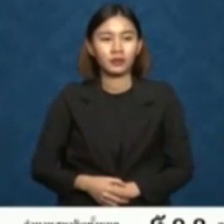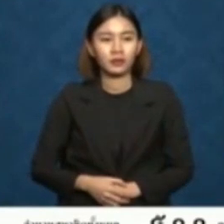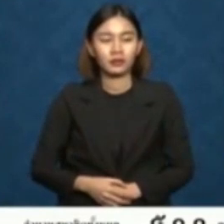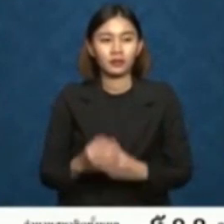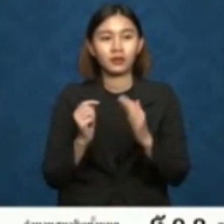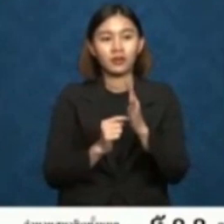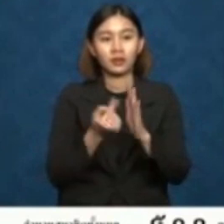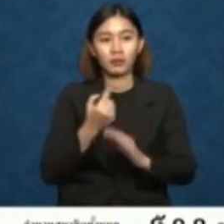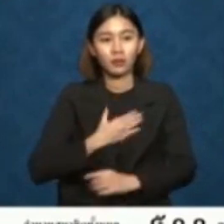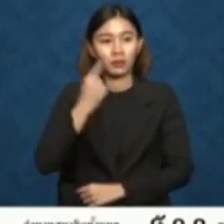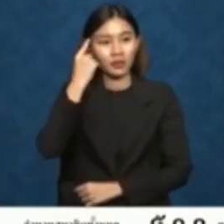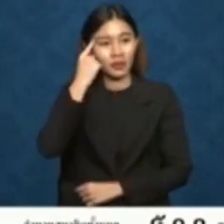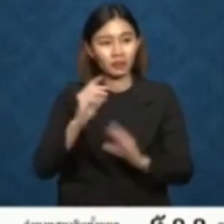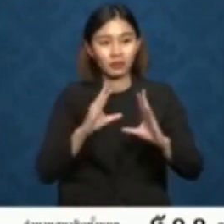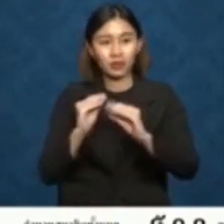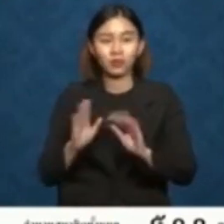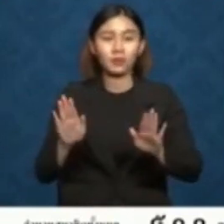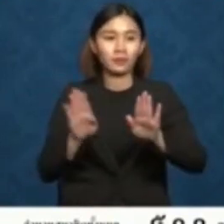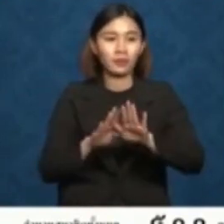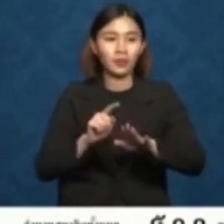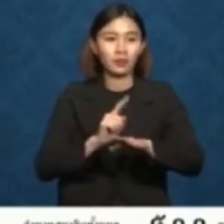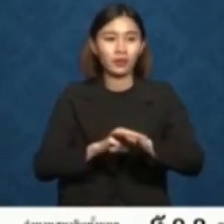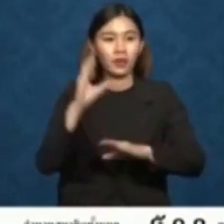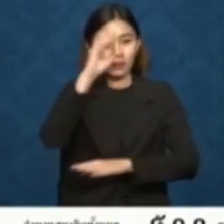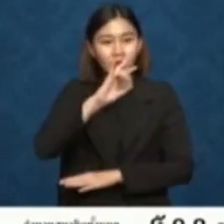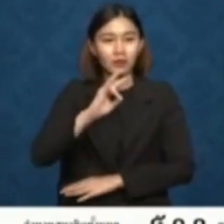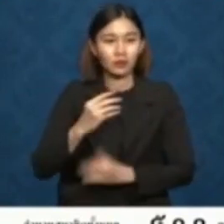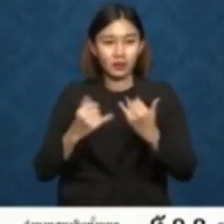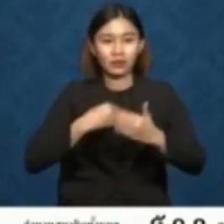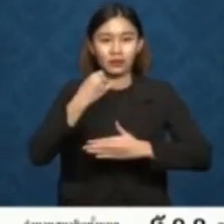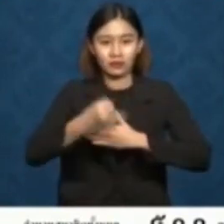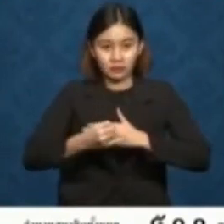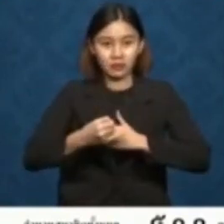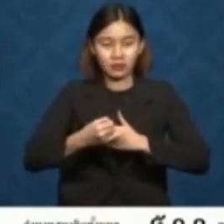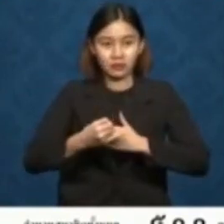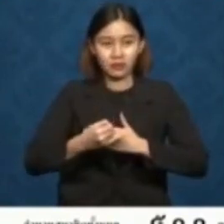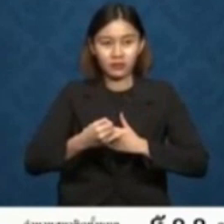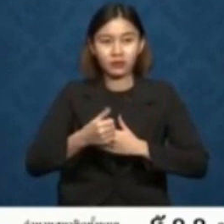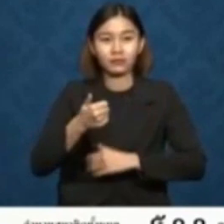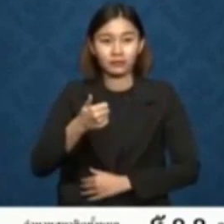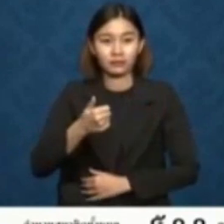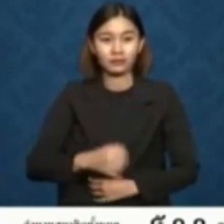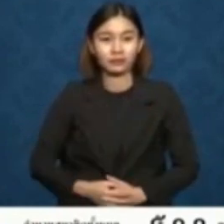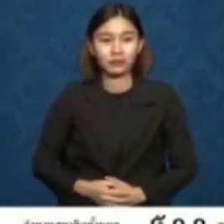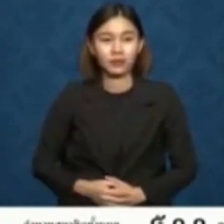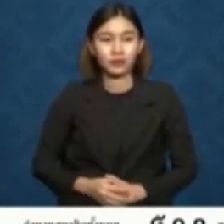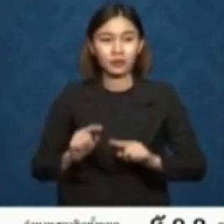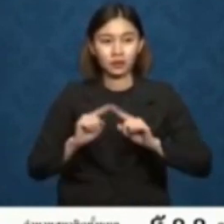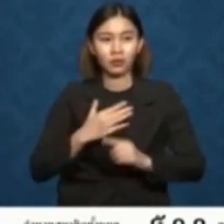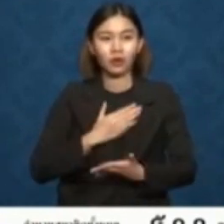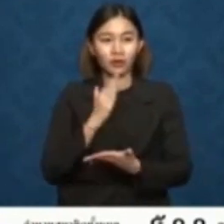ครับครับก็คือตอนแรกผมคิดว่าเราจะปิดประชุมกันทุ่มหนึ่งแต่คิดว่าวันนี้เราให้จบเลยดีไหมครับยตินี ้ส้มอ่ะเห็นอยู ่นะ